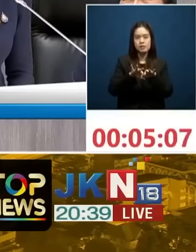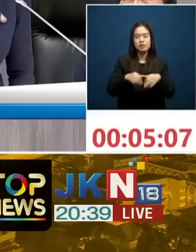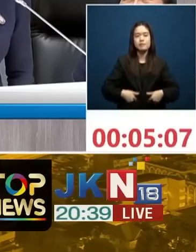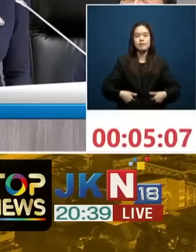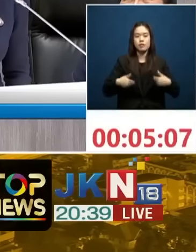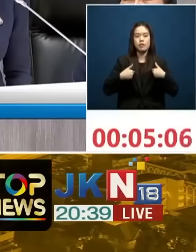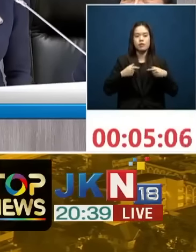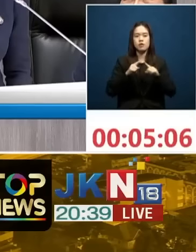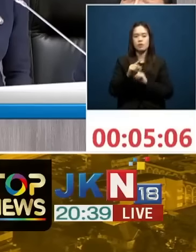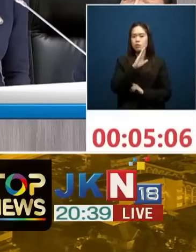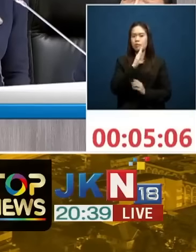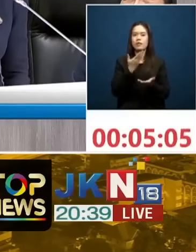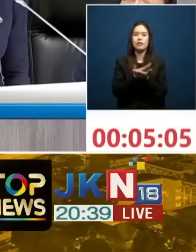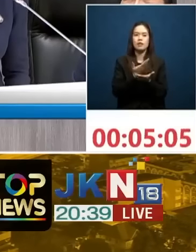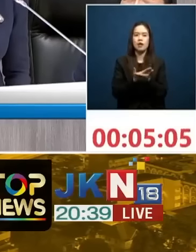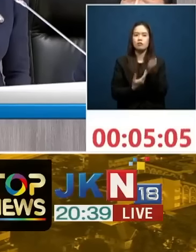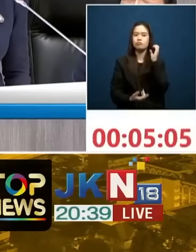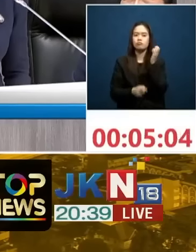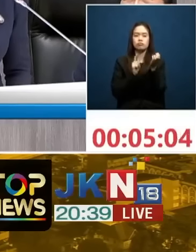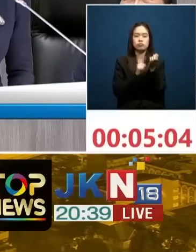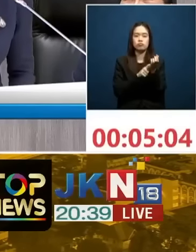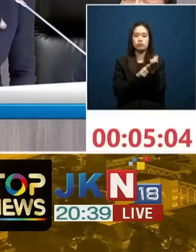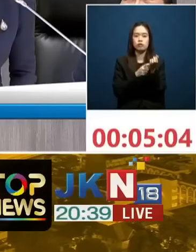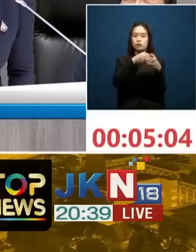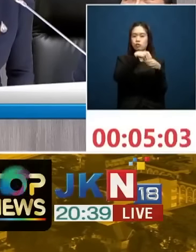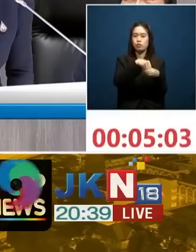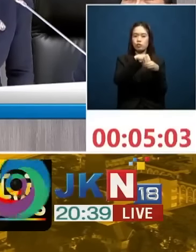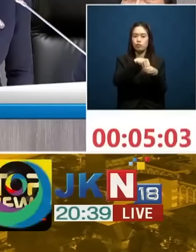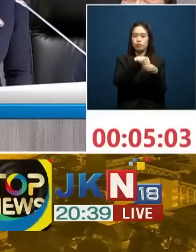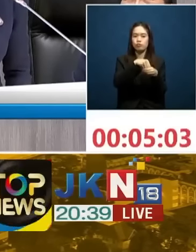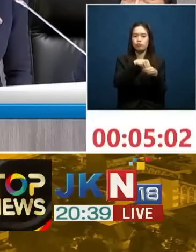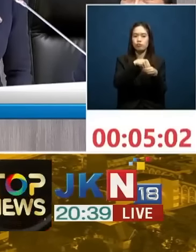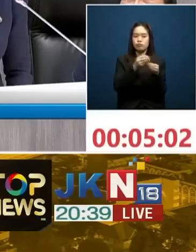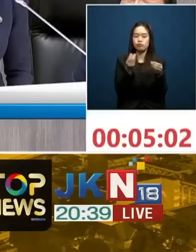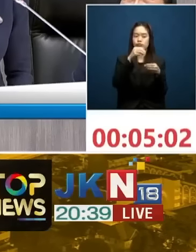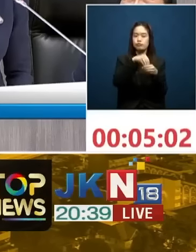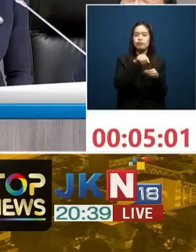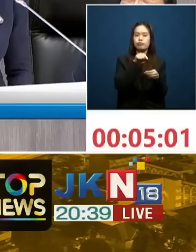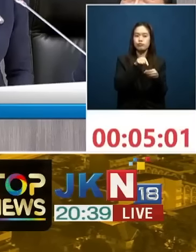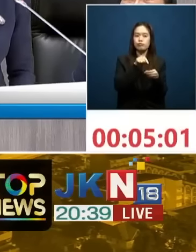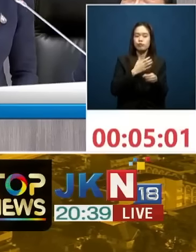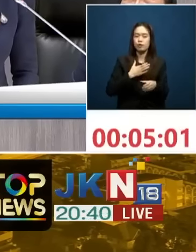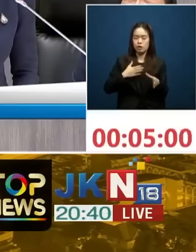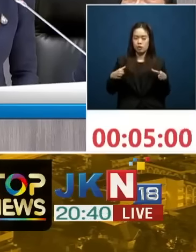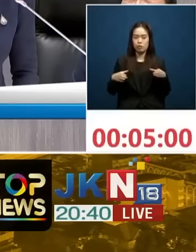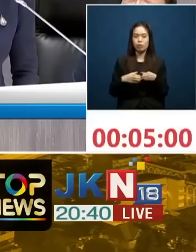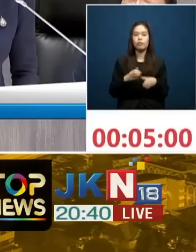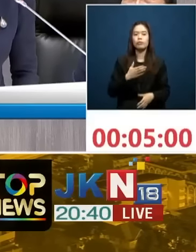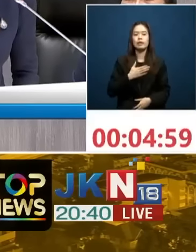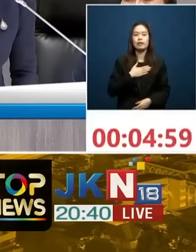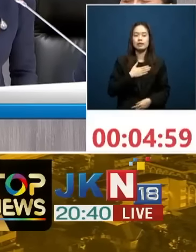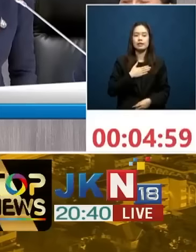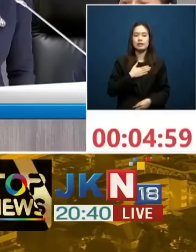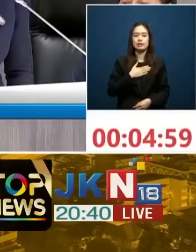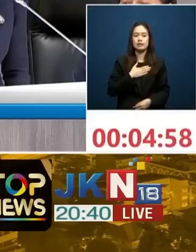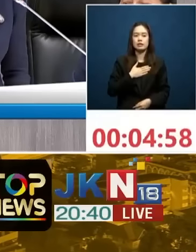แล้วประมาณ4โมงครึ่งคุณมงคลสุรสัจจะท่านประธานวุฒิสภานะครับก็ให้มีการลงมติ